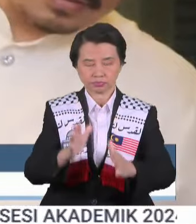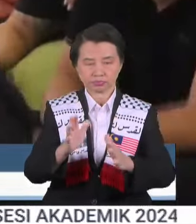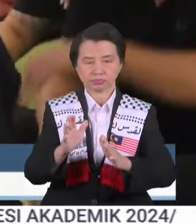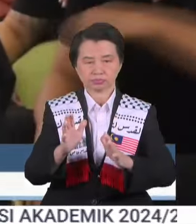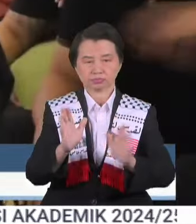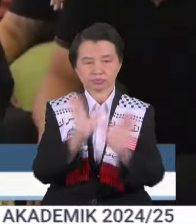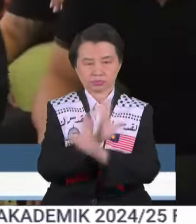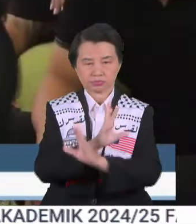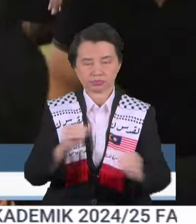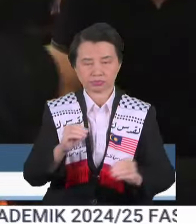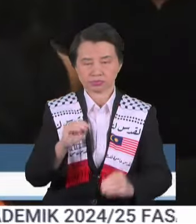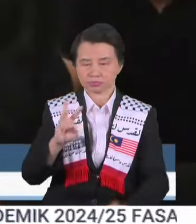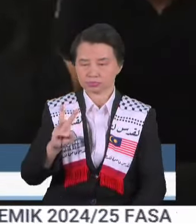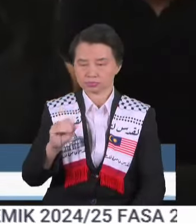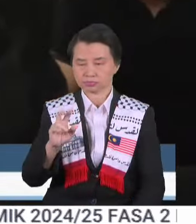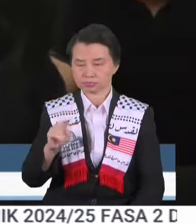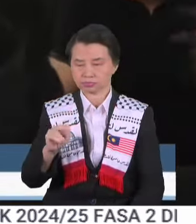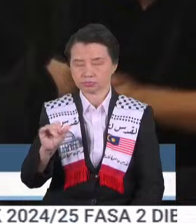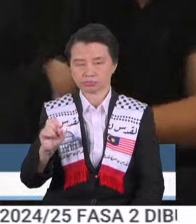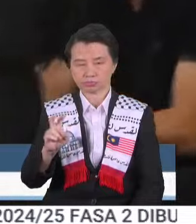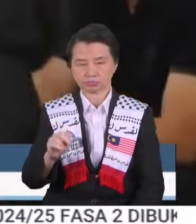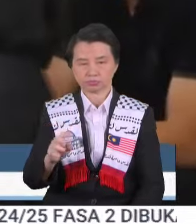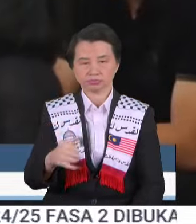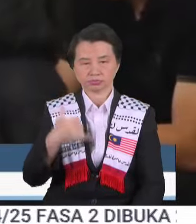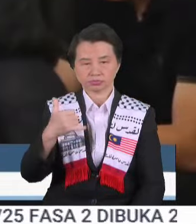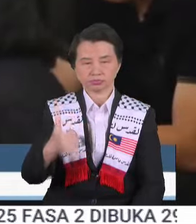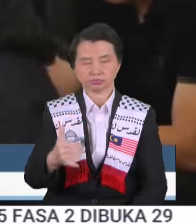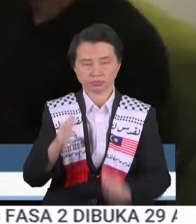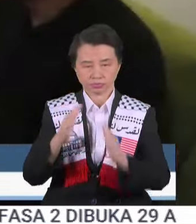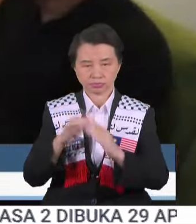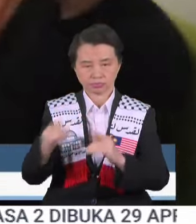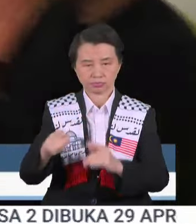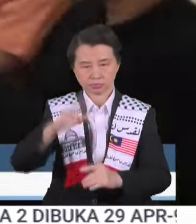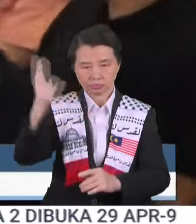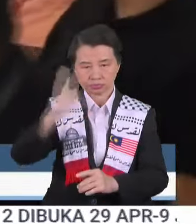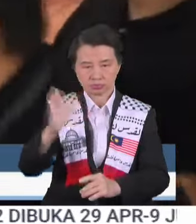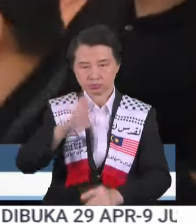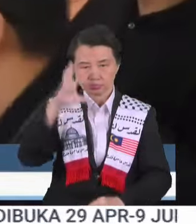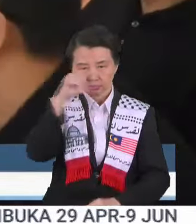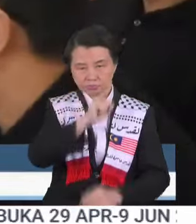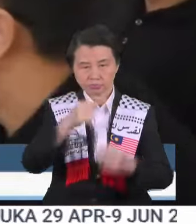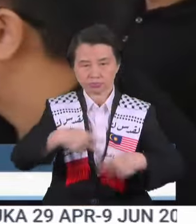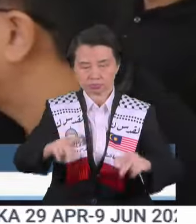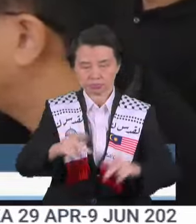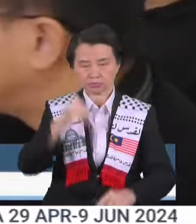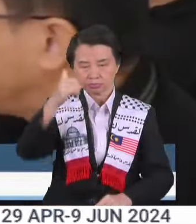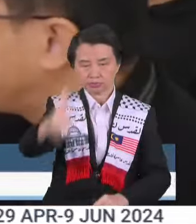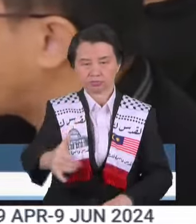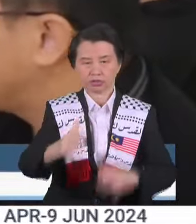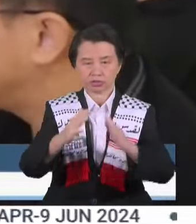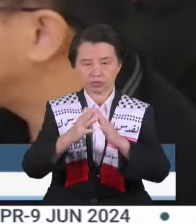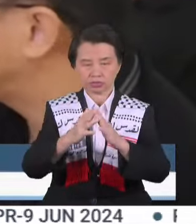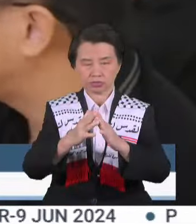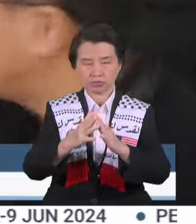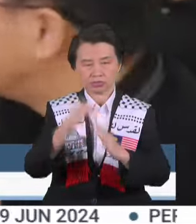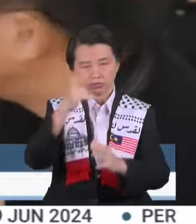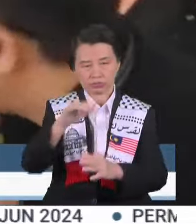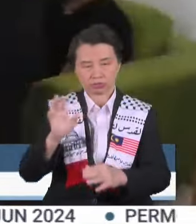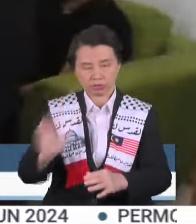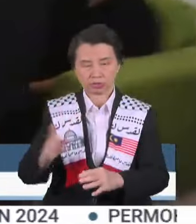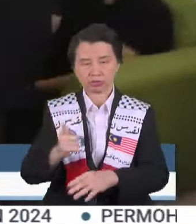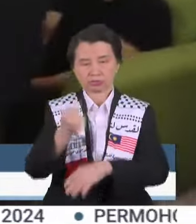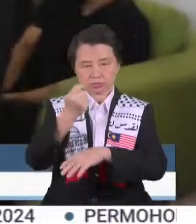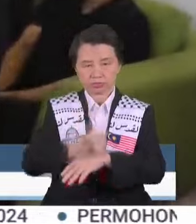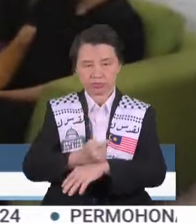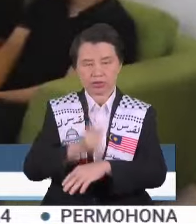Sarawak, Winston Ong, yang mengunjungi kediamannya pula, beliau tidak pernah melepaskan peluang berkunjung ke rumah kenalan kerana ia